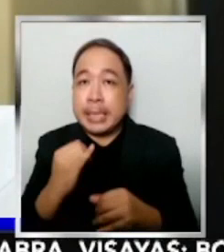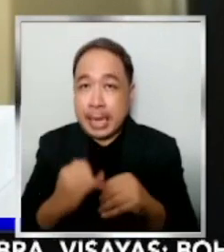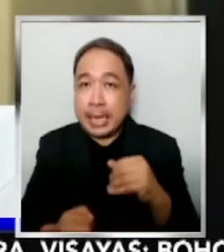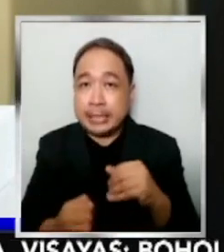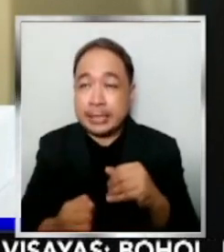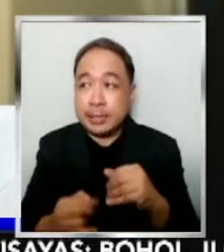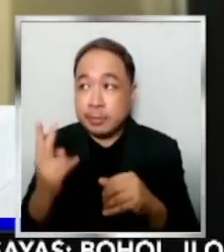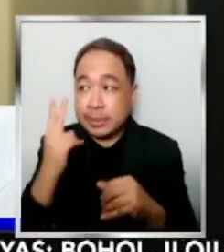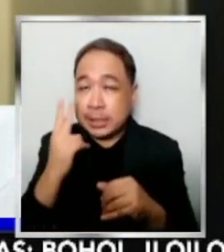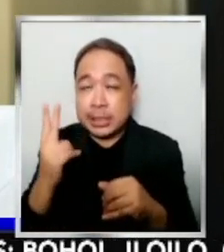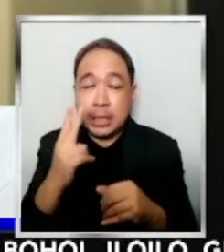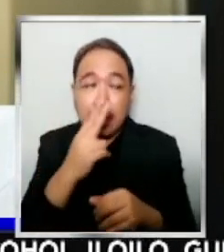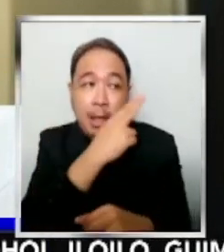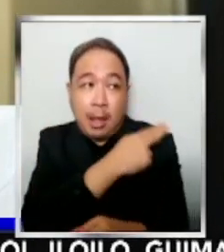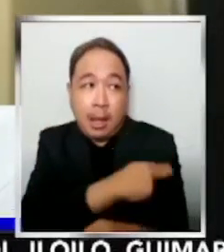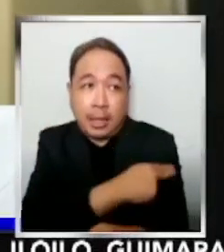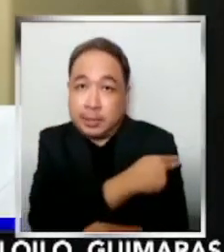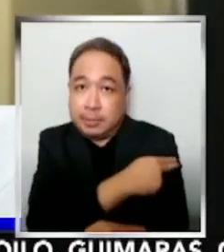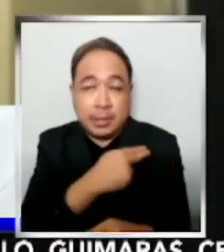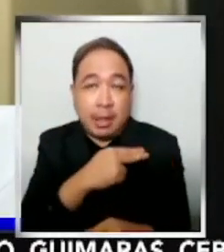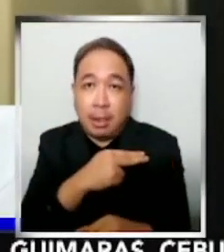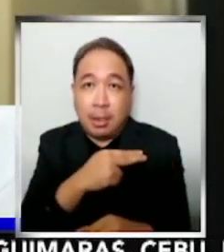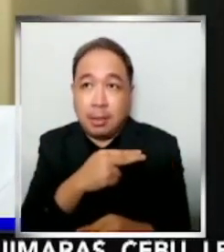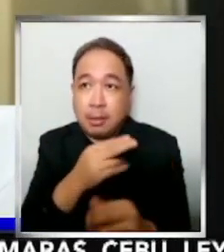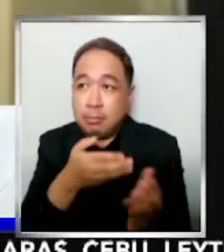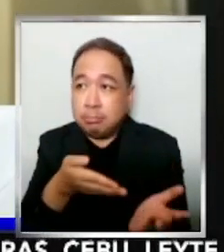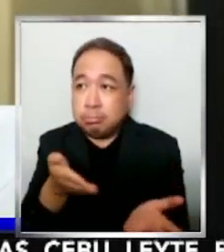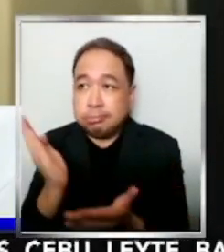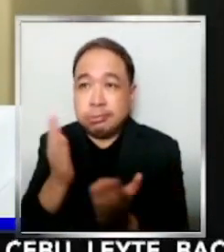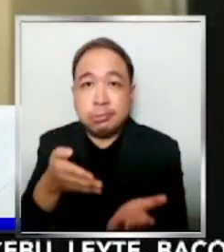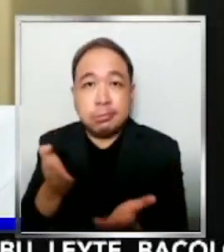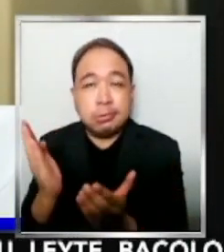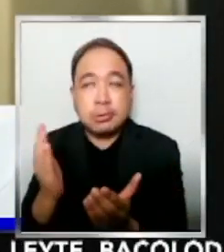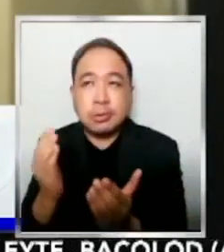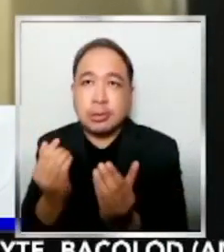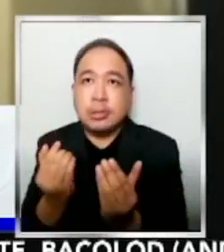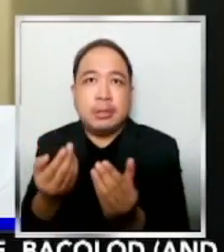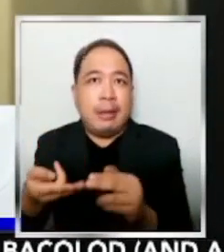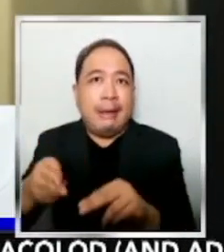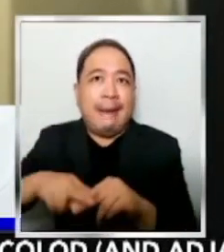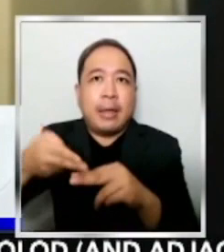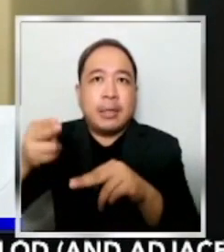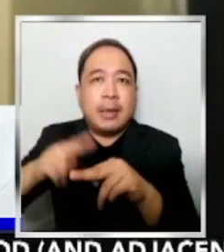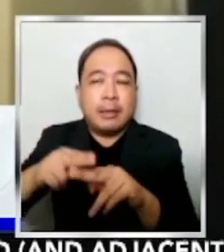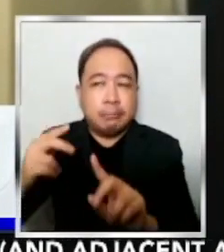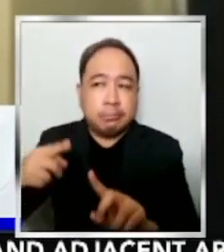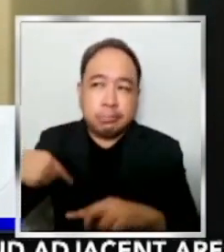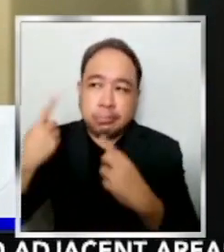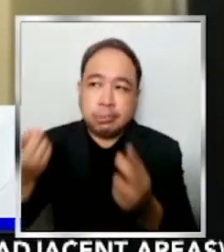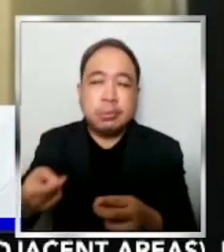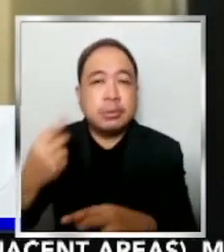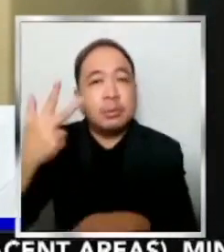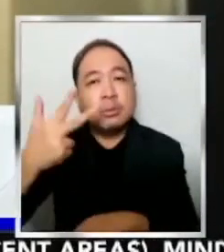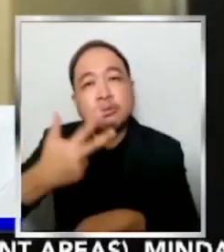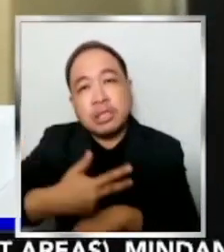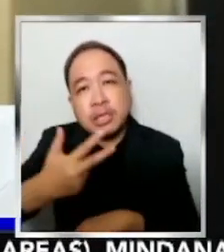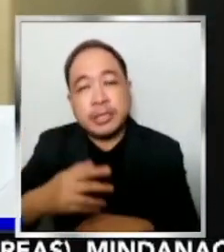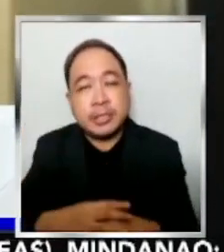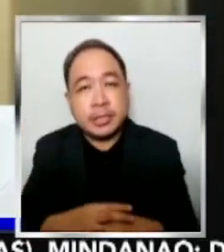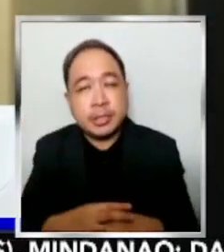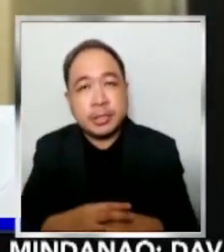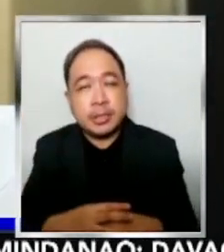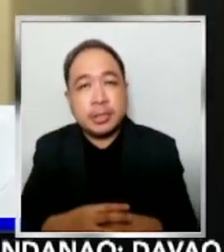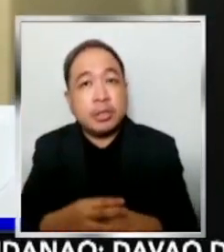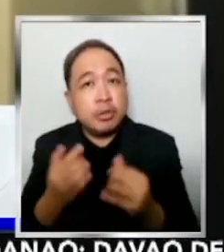occupancy also increased over the past 3 days. So 3 days ago, parang nadagdagan siya ng